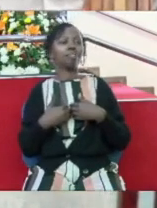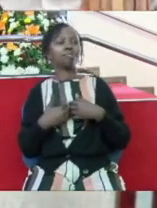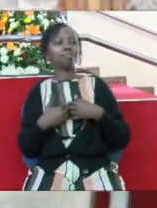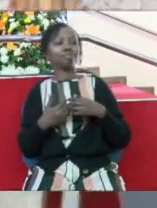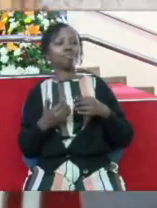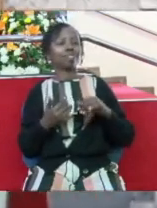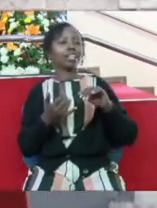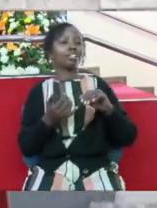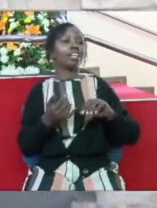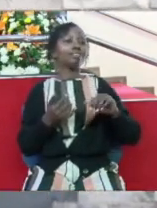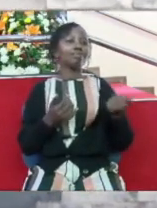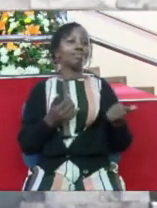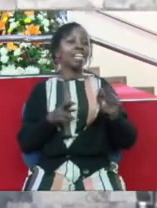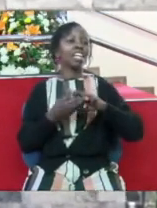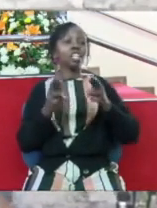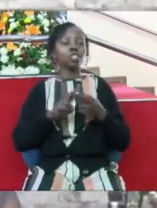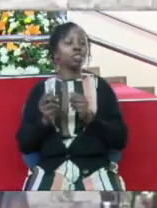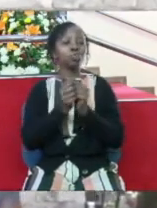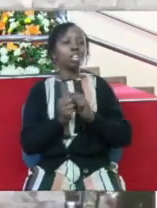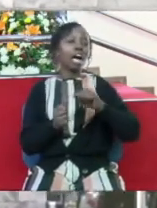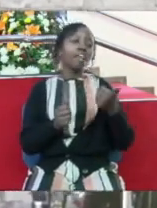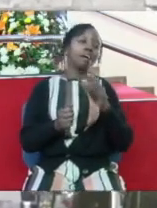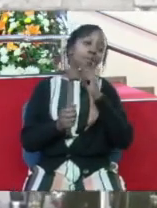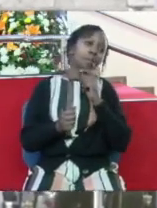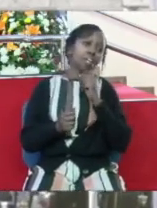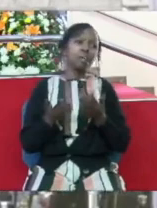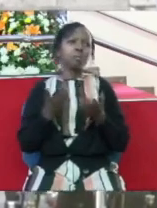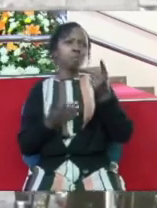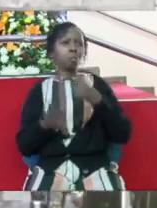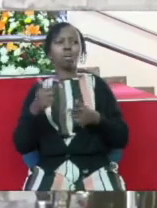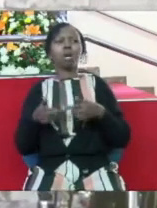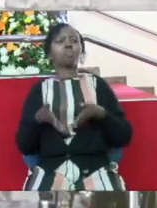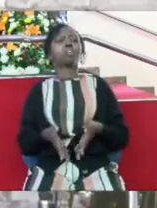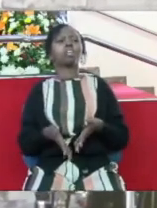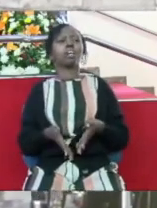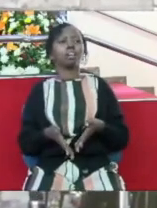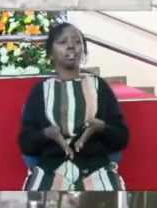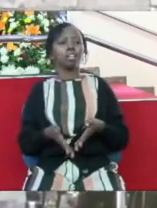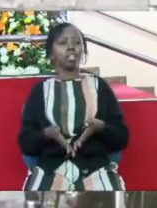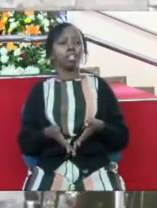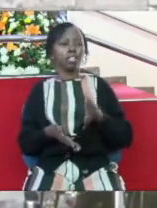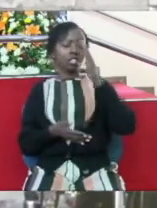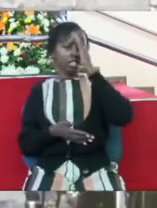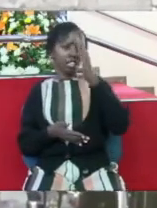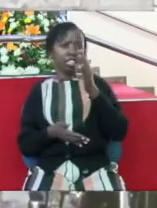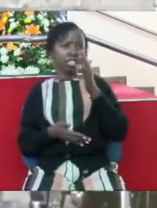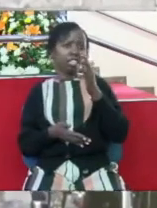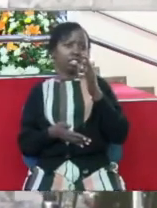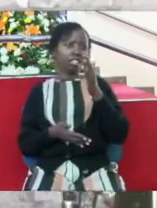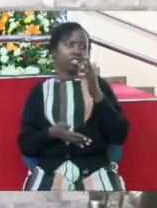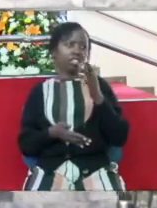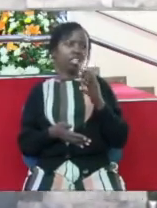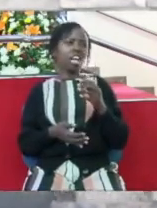mipango za kando. You come into this place. Unakuja mahali hapa. On a Sunday. Siku ya Jumapili. Thank you. And you lift